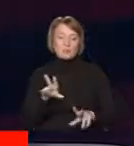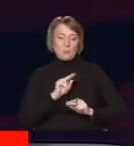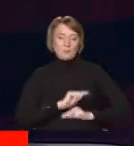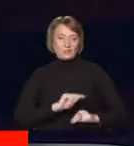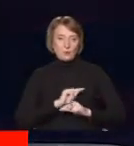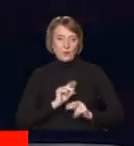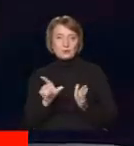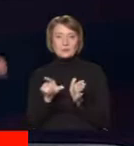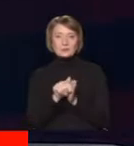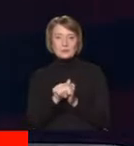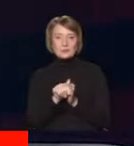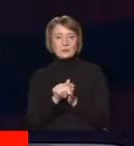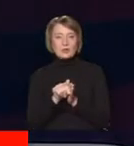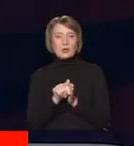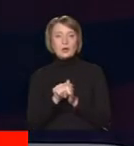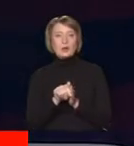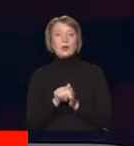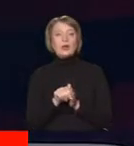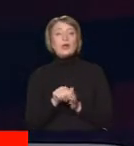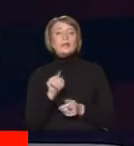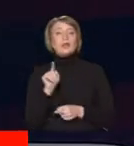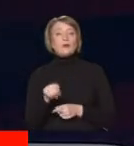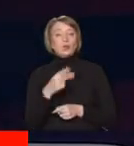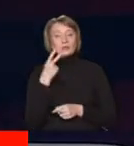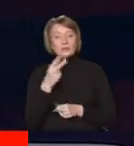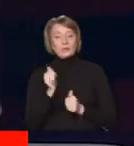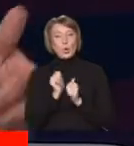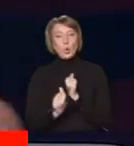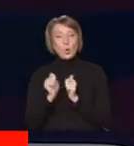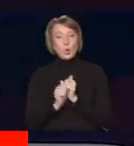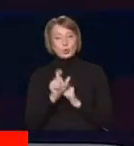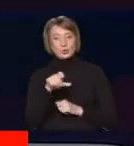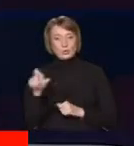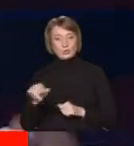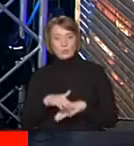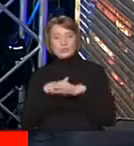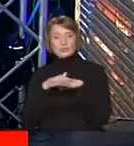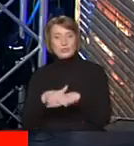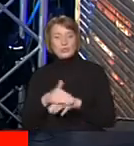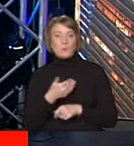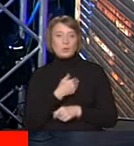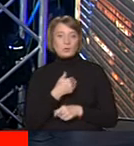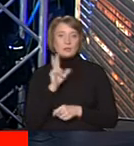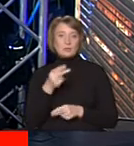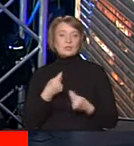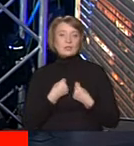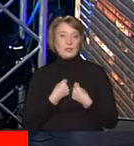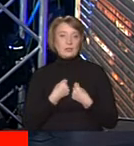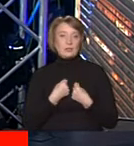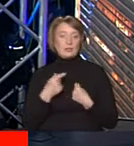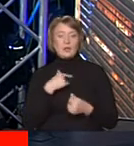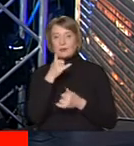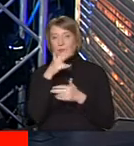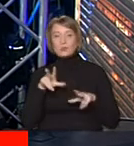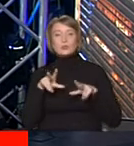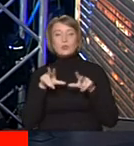будемо працювати, що у нас цих бігбордів зараз немає. Так от, дивіться, кожна людина може скинути, це відкритий рахунок, кожен бажаючий може скинути. Я не можу зараз гарантувати